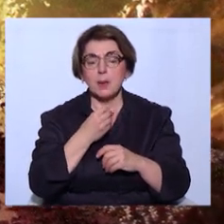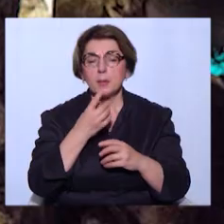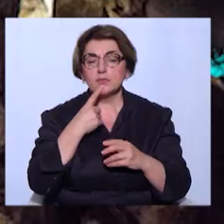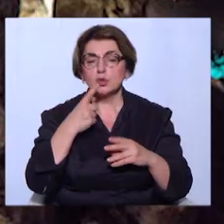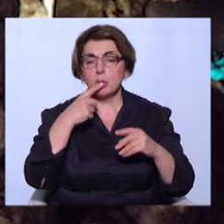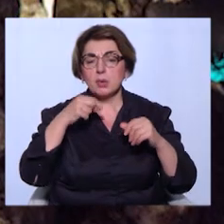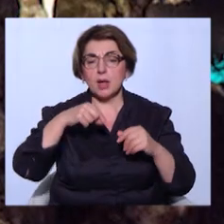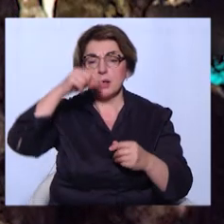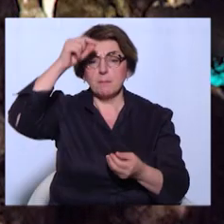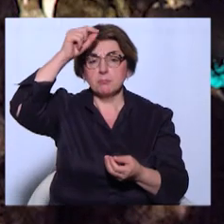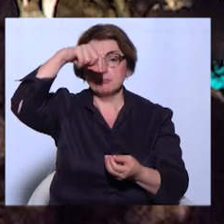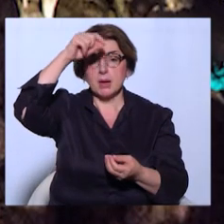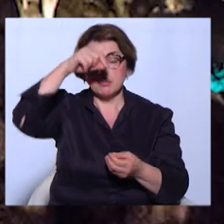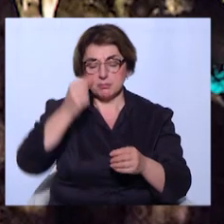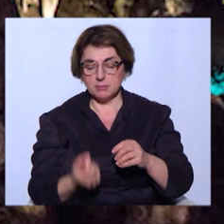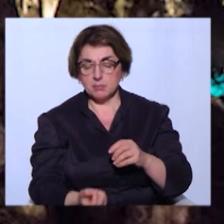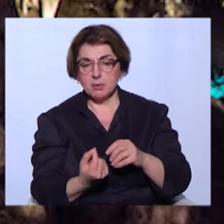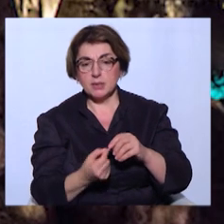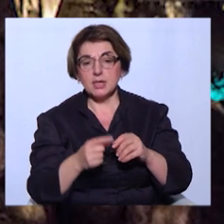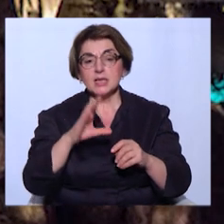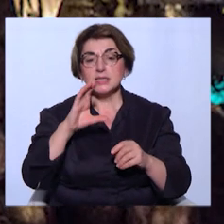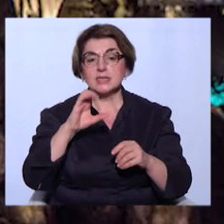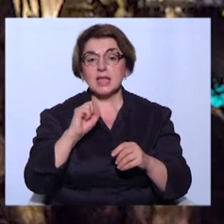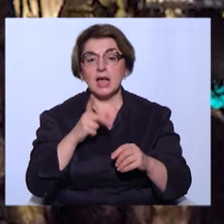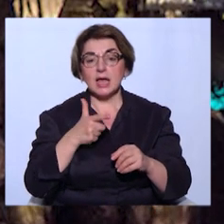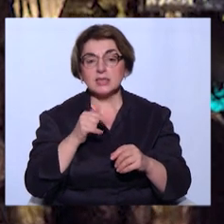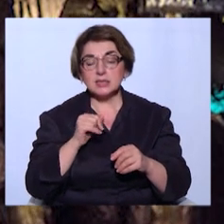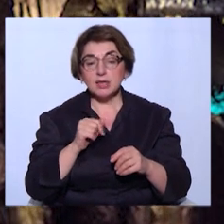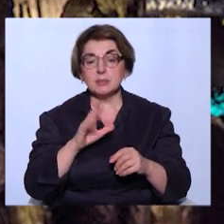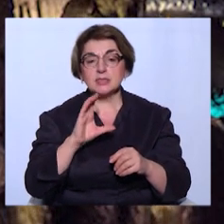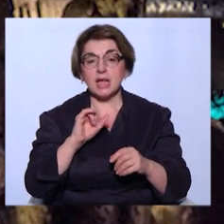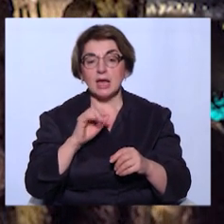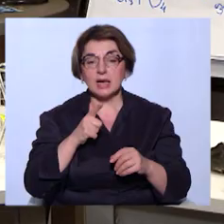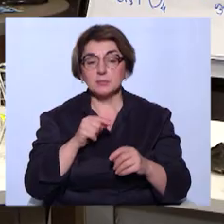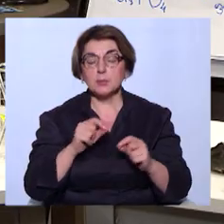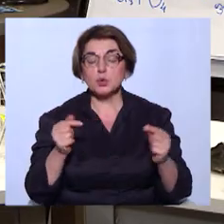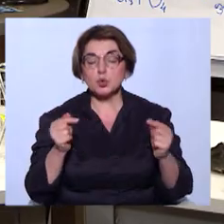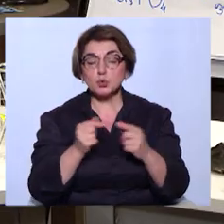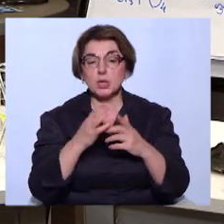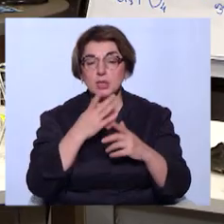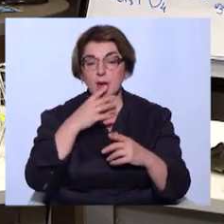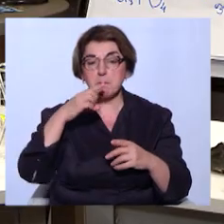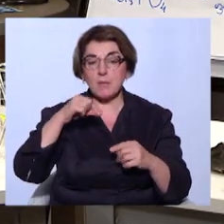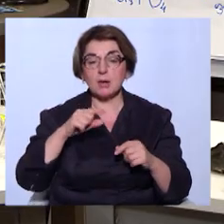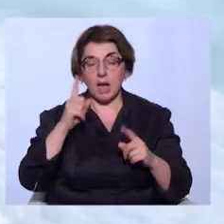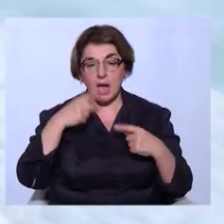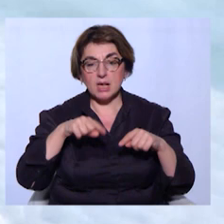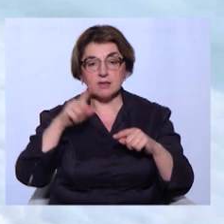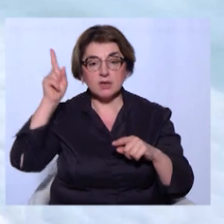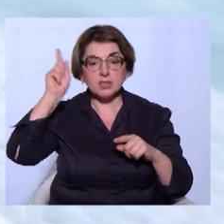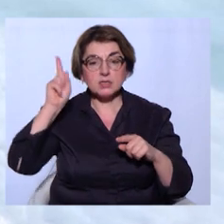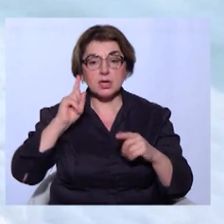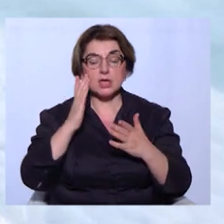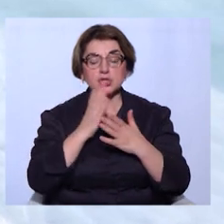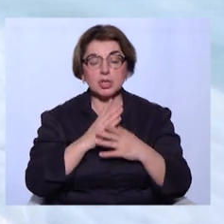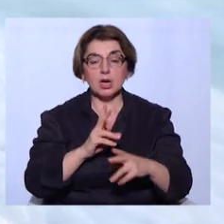ზუსტად სტალაქტიტები და სტალაგმიტები მარილებია. ასევე ისრაელში არის მკვდარი ზღვა, შევხედოთ